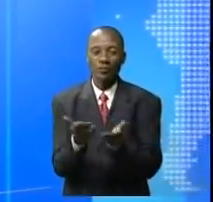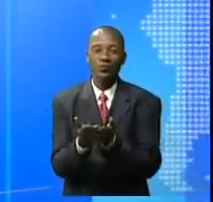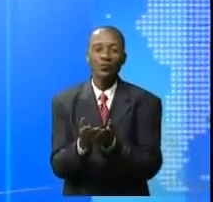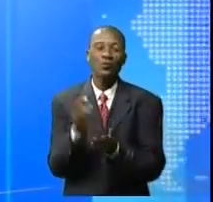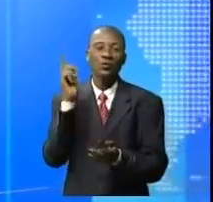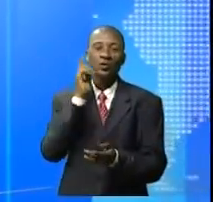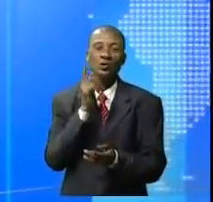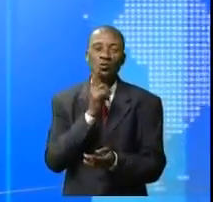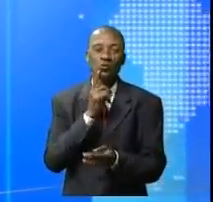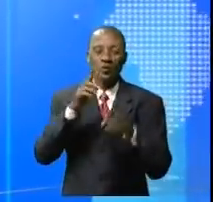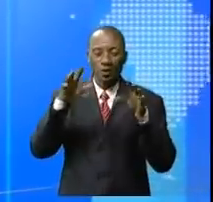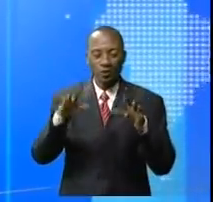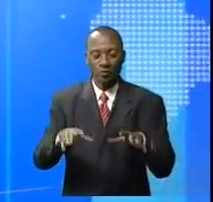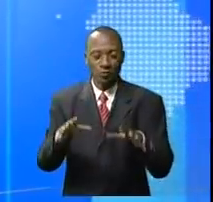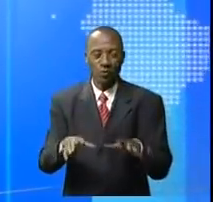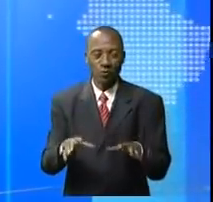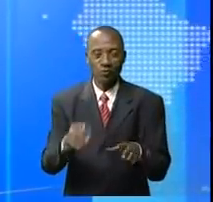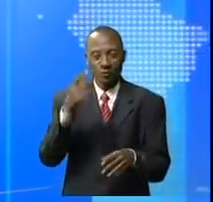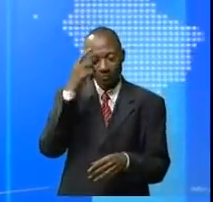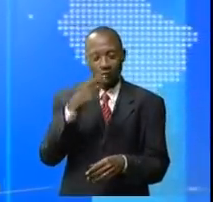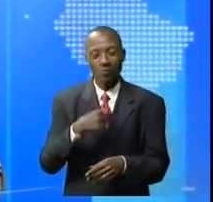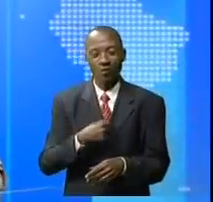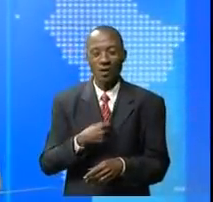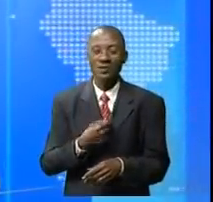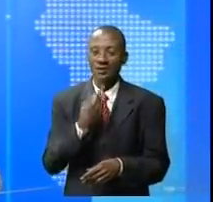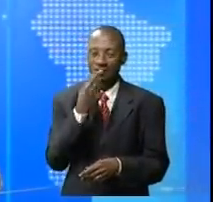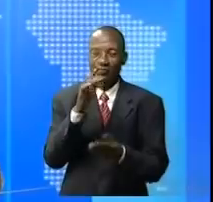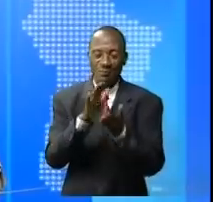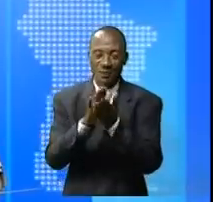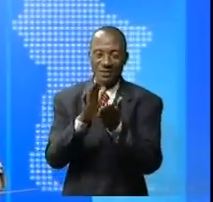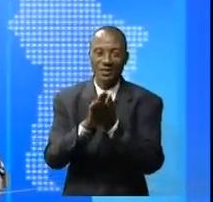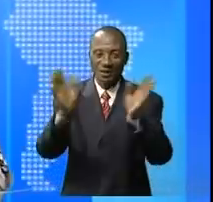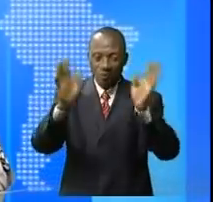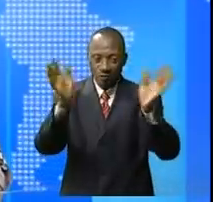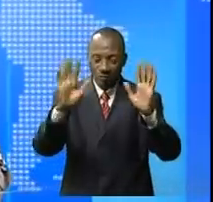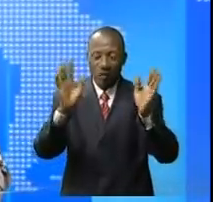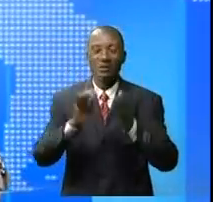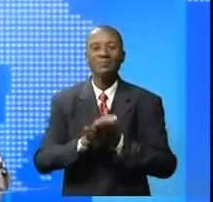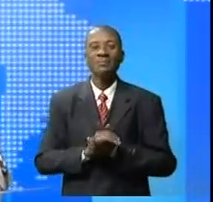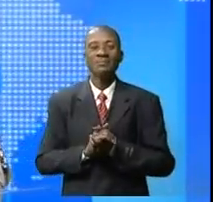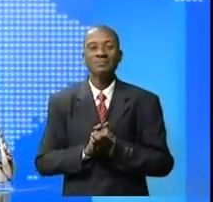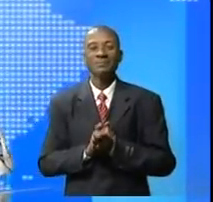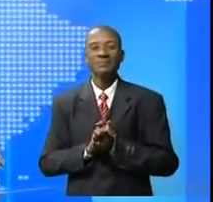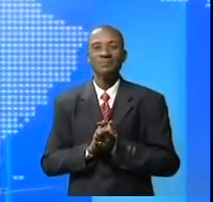de ce journal. Rodé Panda Discover Pongo l'ont réalisé sous la coordination de Jacques